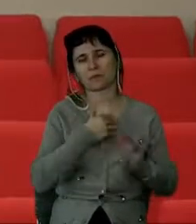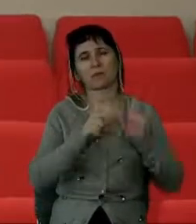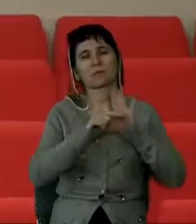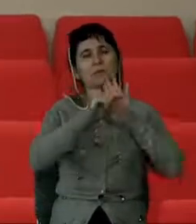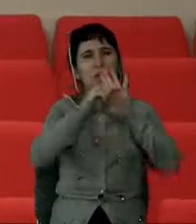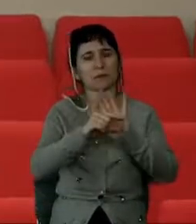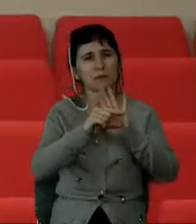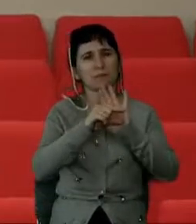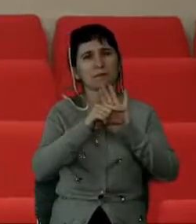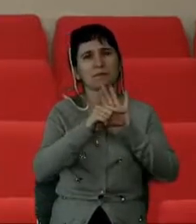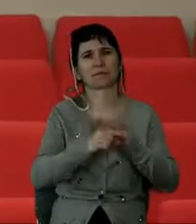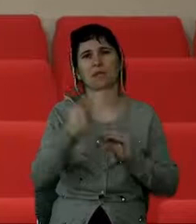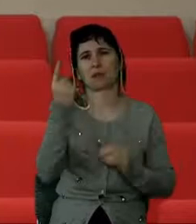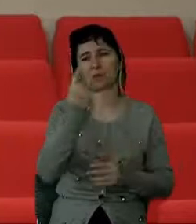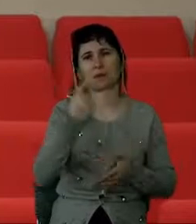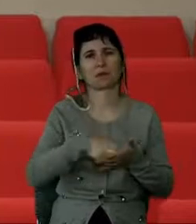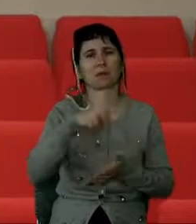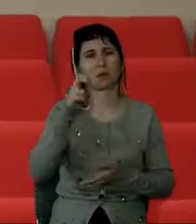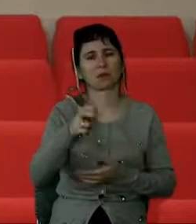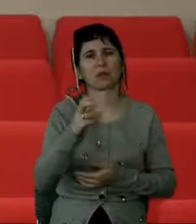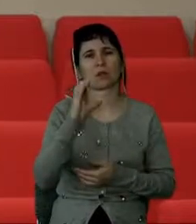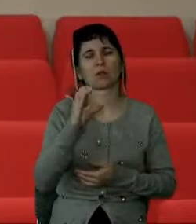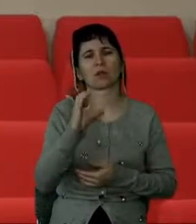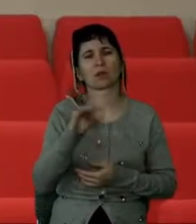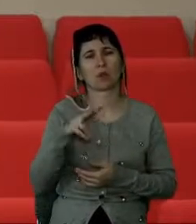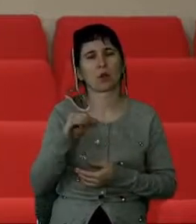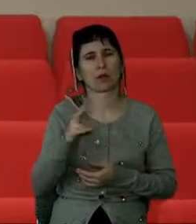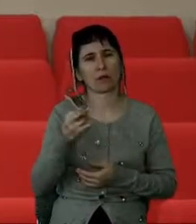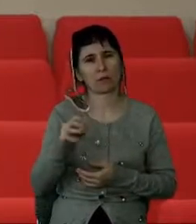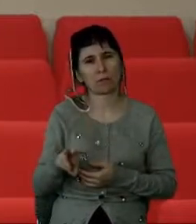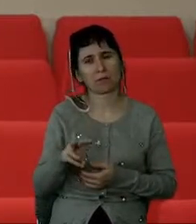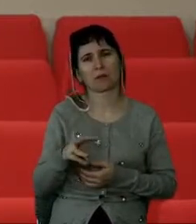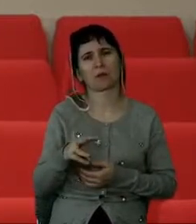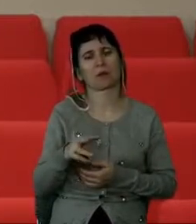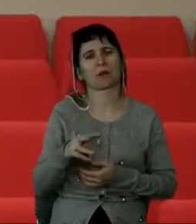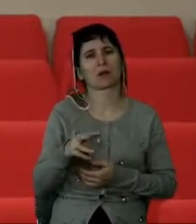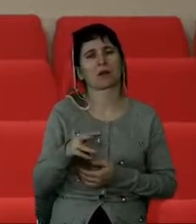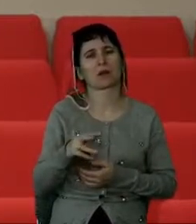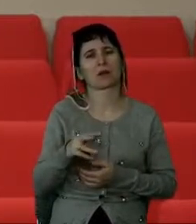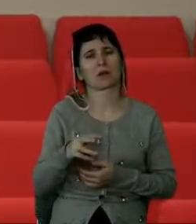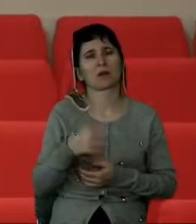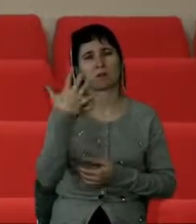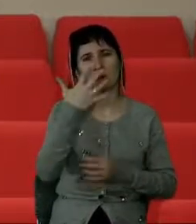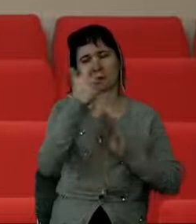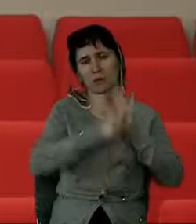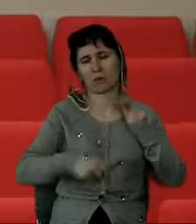зачитати, це перше післання до Солунян, 5 розділ і 18